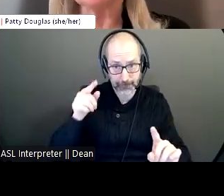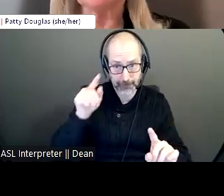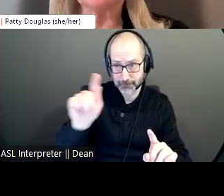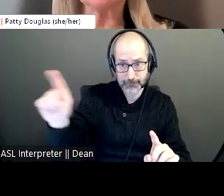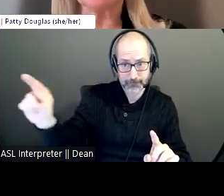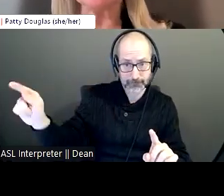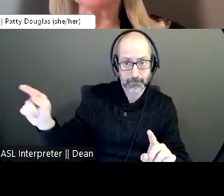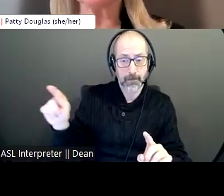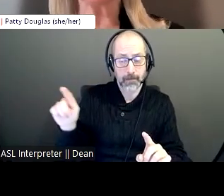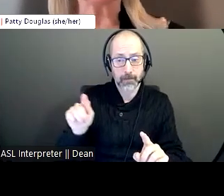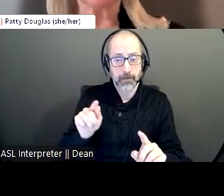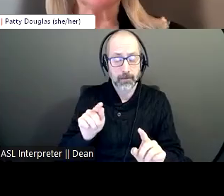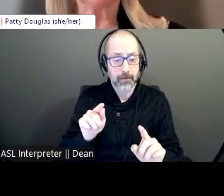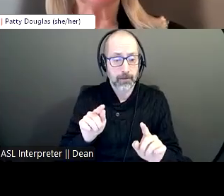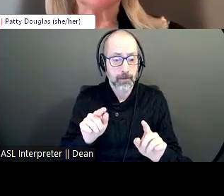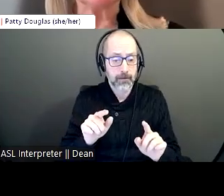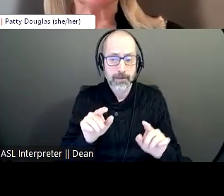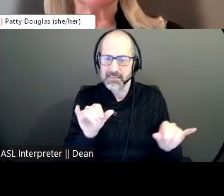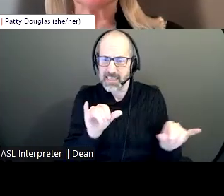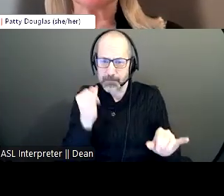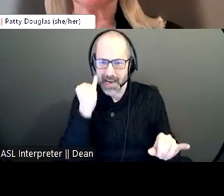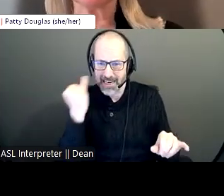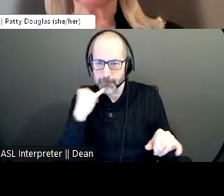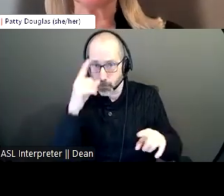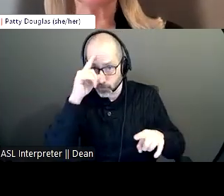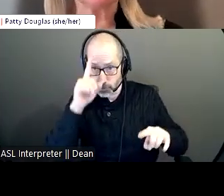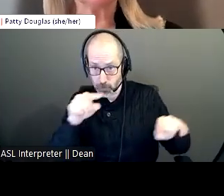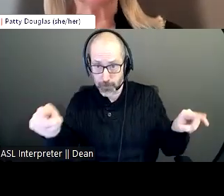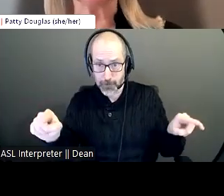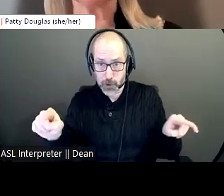Après créer des espaces sécuritaires.